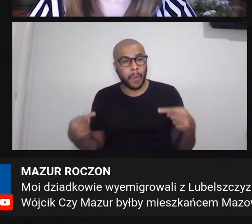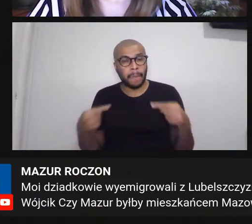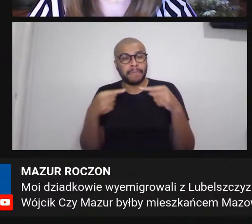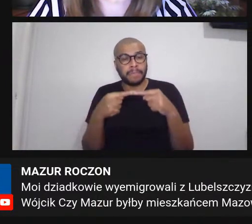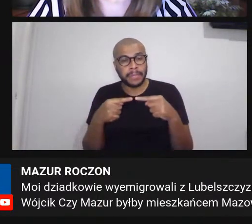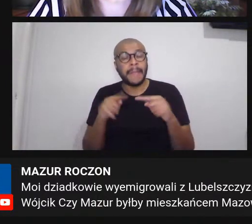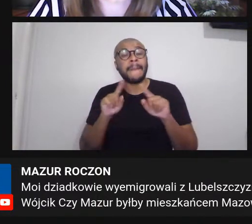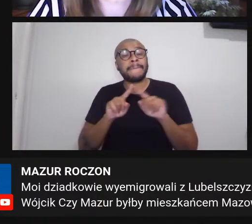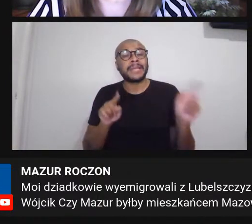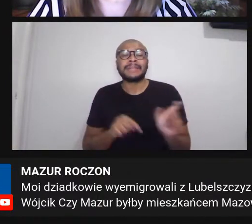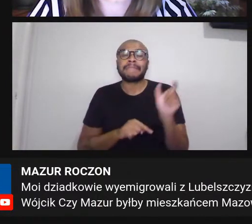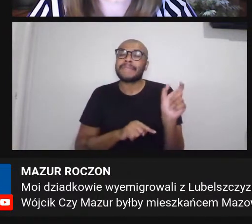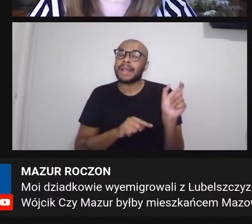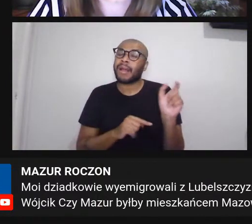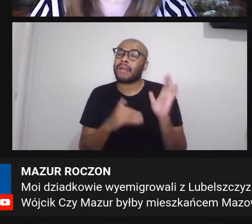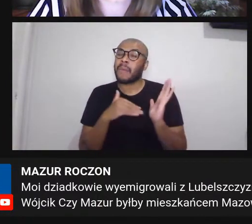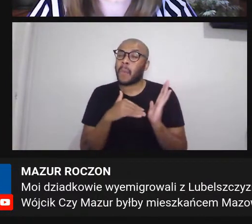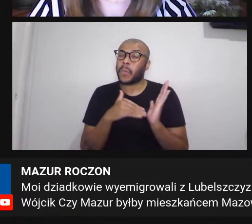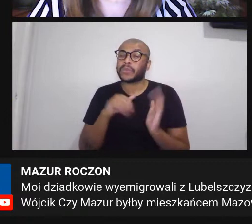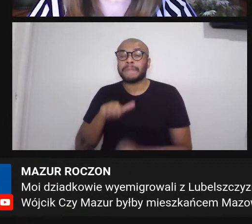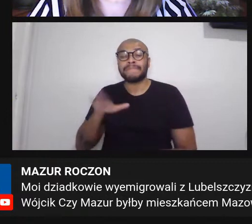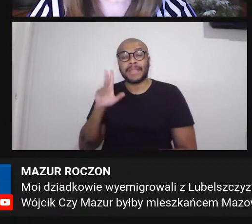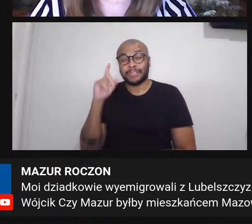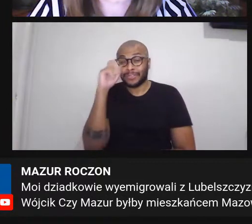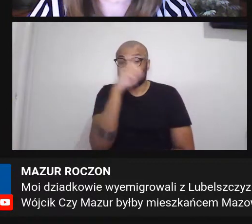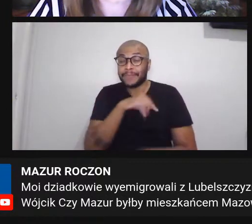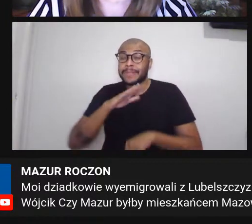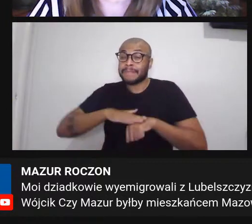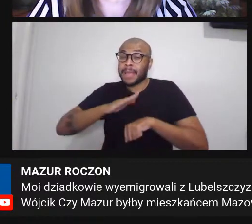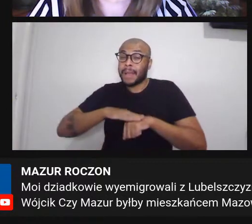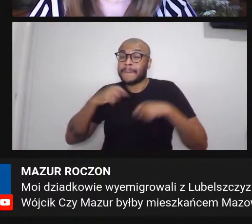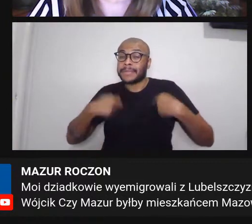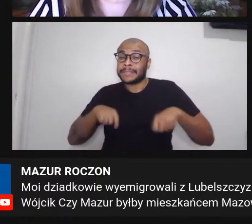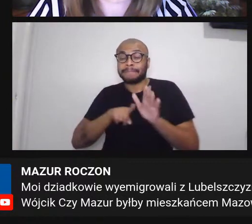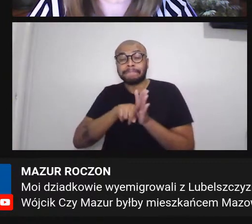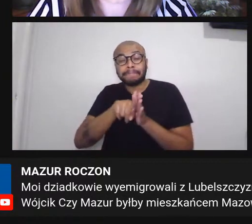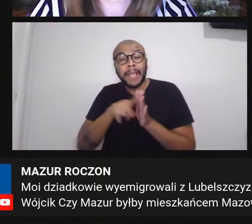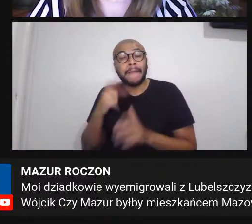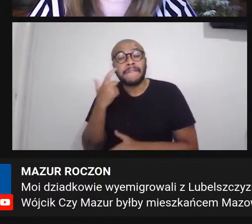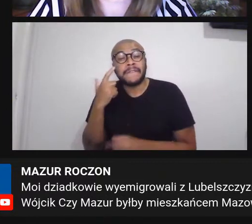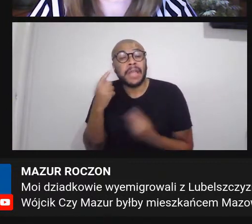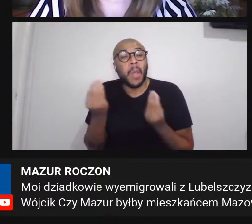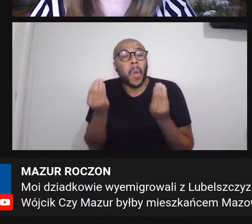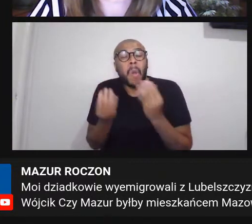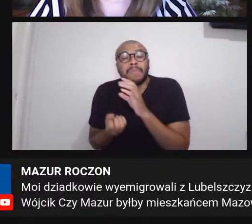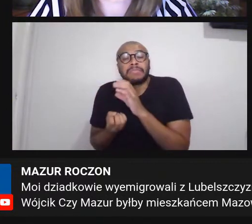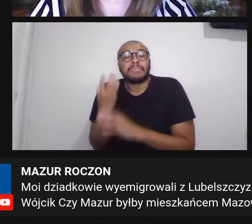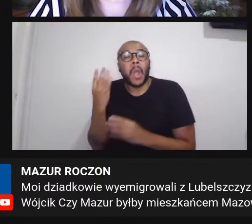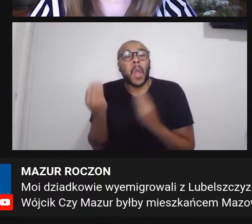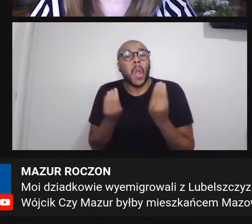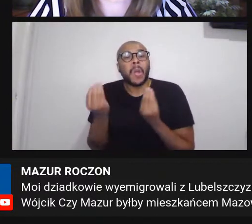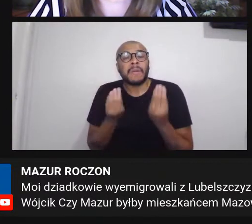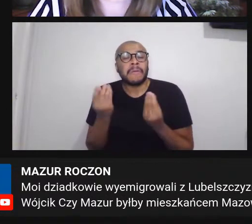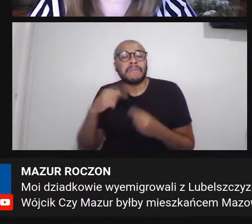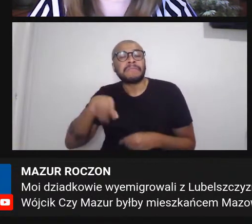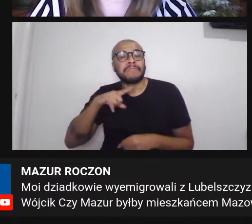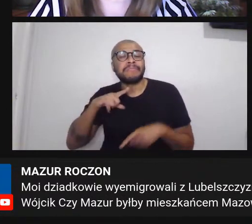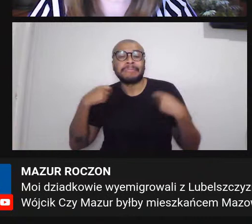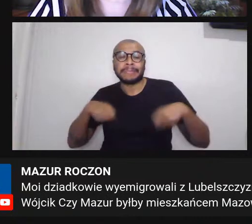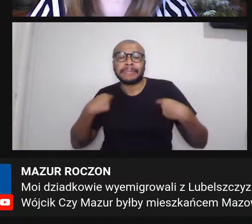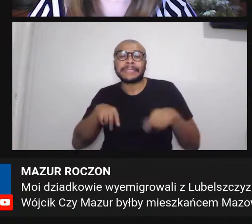Rochon é um pouco mais complexo, ela teria que pesquisar de onde veio esse Roch, do